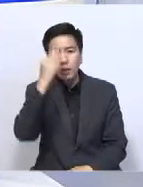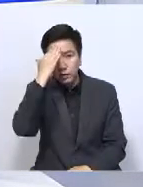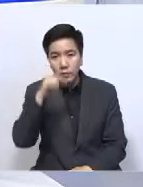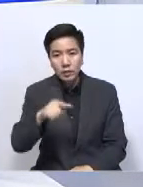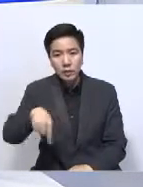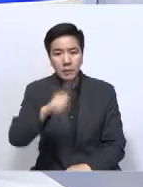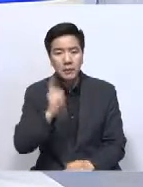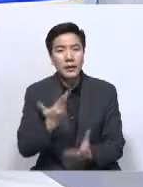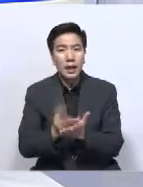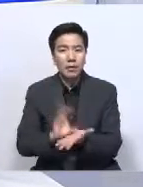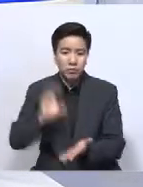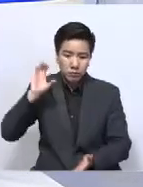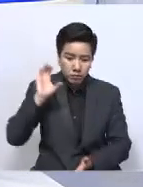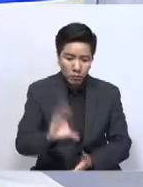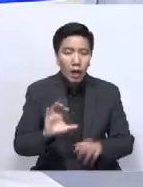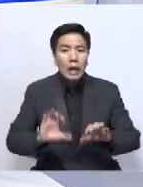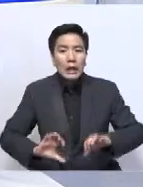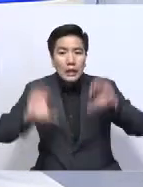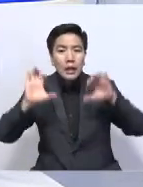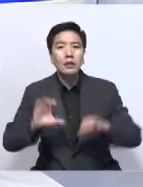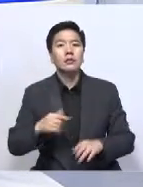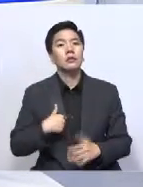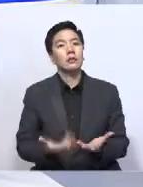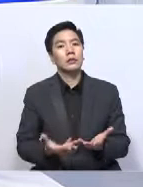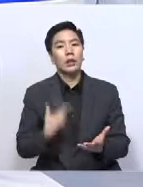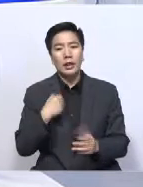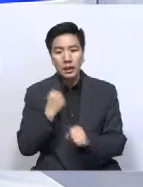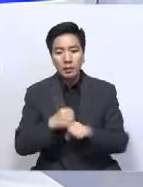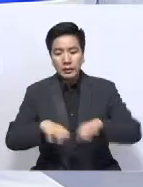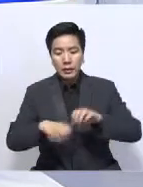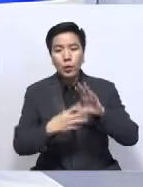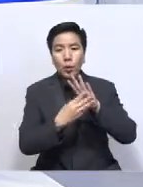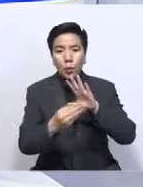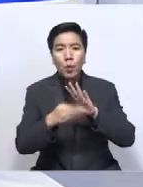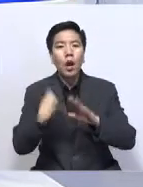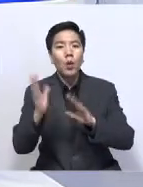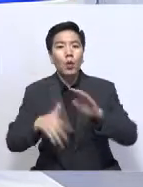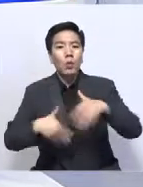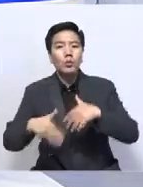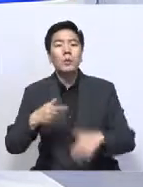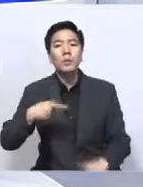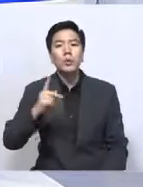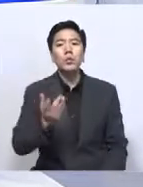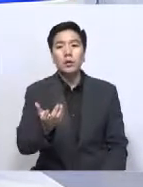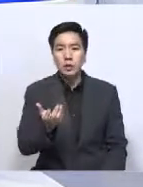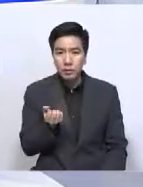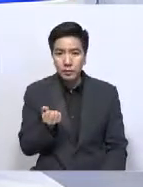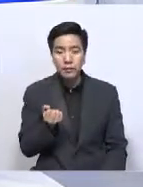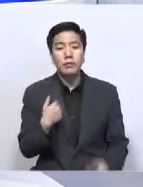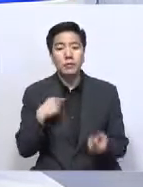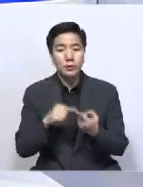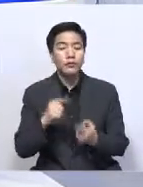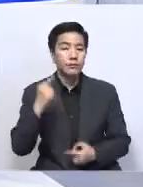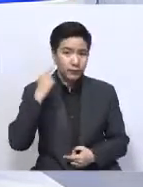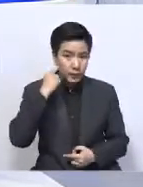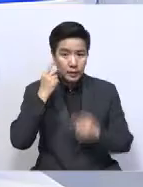สร้างโดยใช้งบประมาณของรัฐโดยอาจจะนำทำเป็นสถานที่จัดฝึกอบรมหรือว่าเปิดให้พี่น้องประชาชนได้ใช้ประโยชน์ค่ะไป